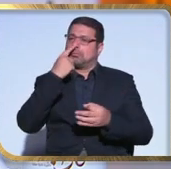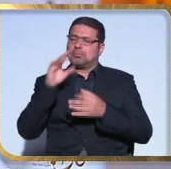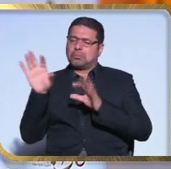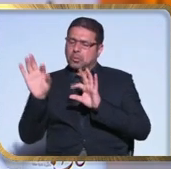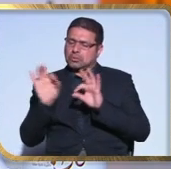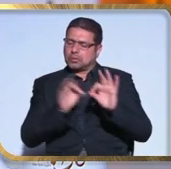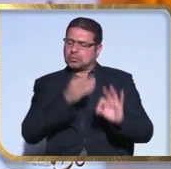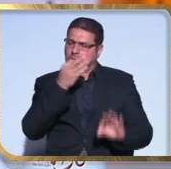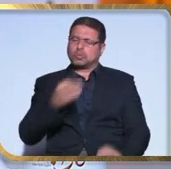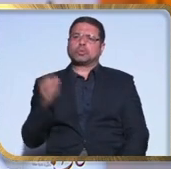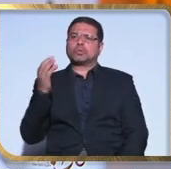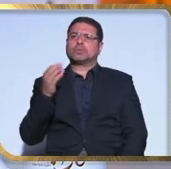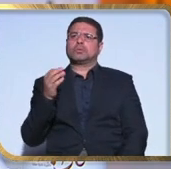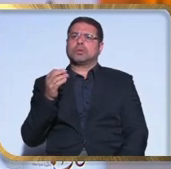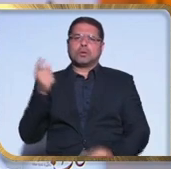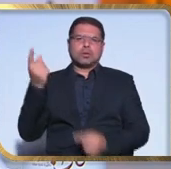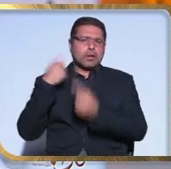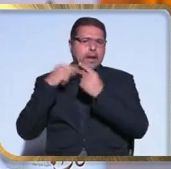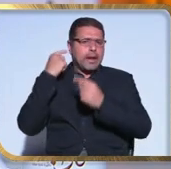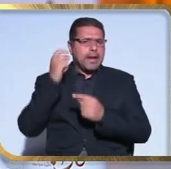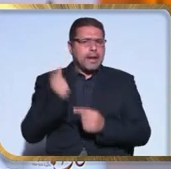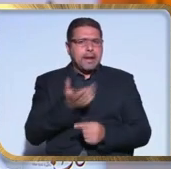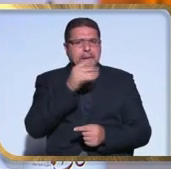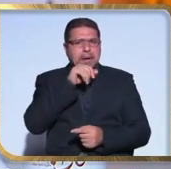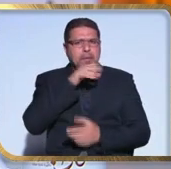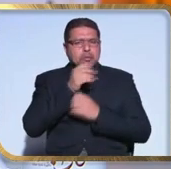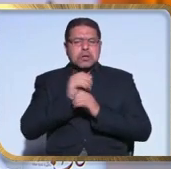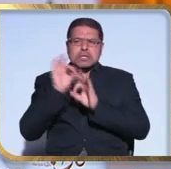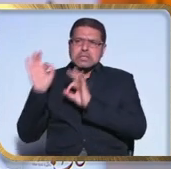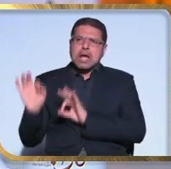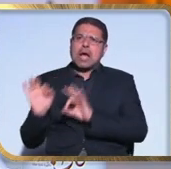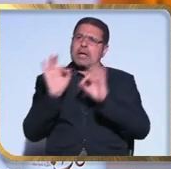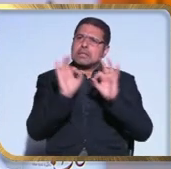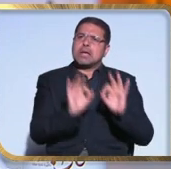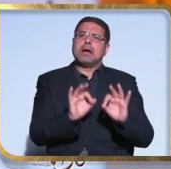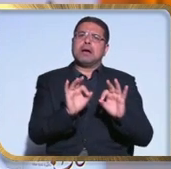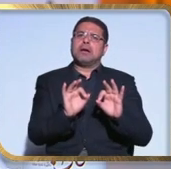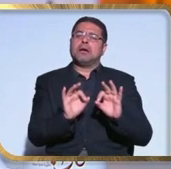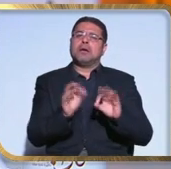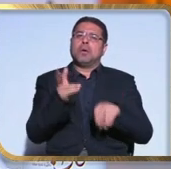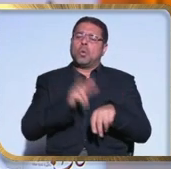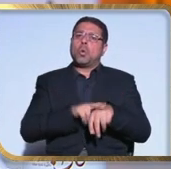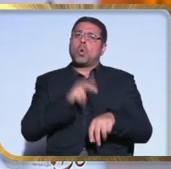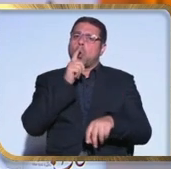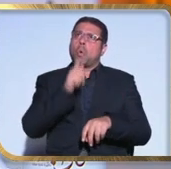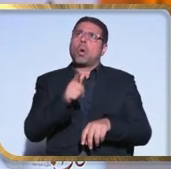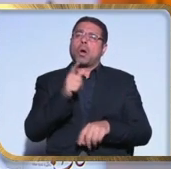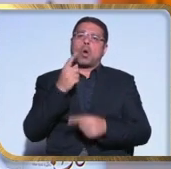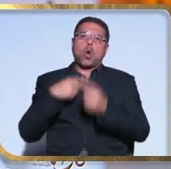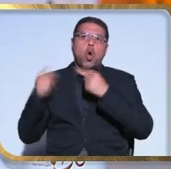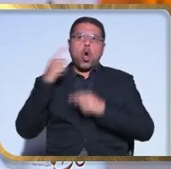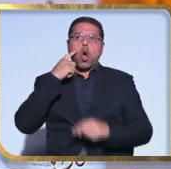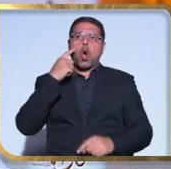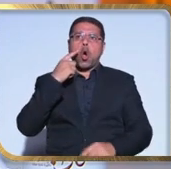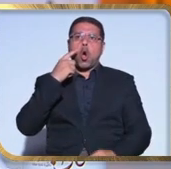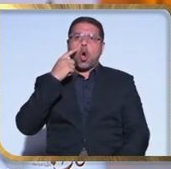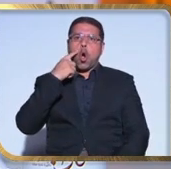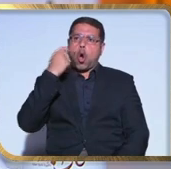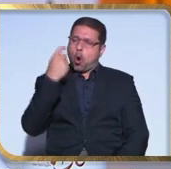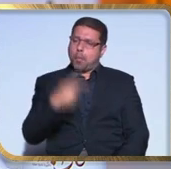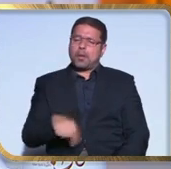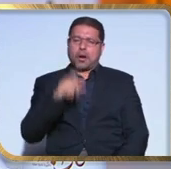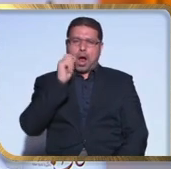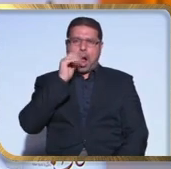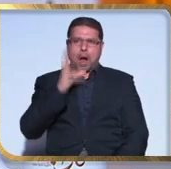عنها يعني هي روت عن النبي عليه الصلاه والسلام وروت كذلك عن عمر ابن الخطاب